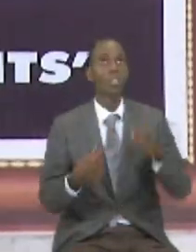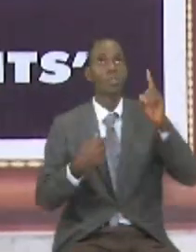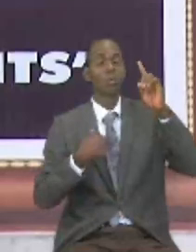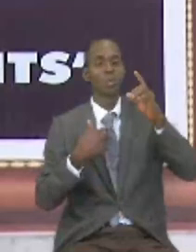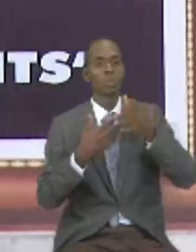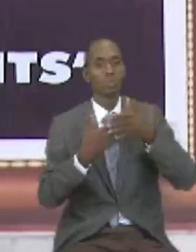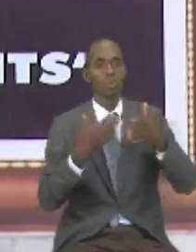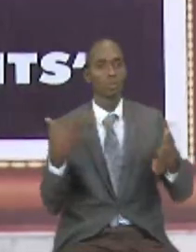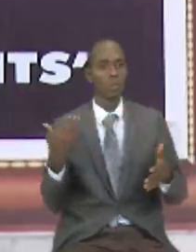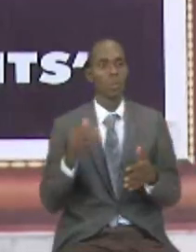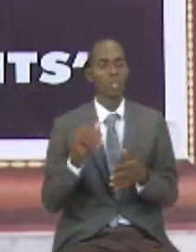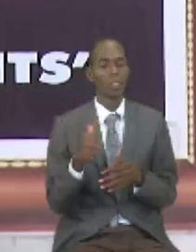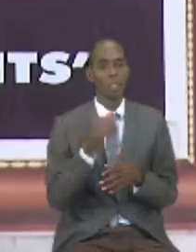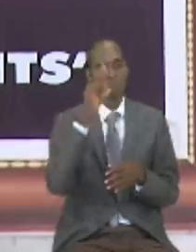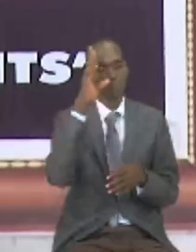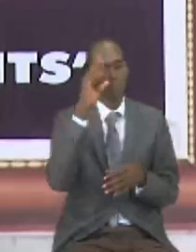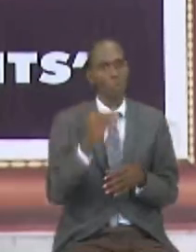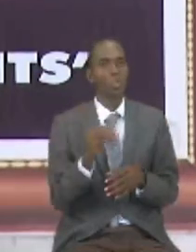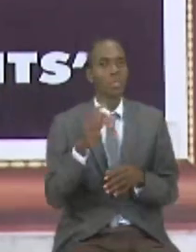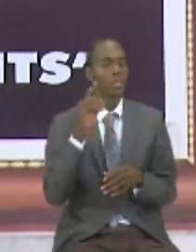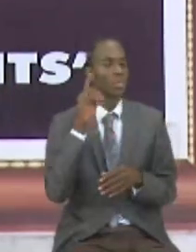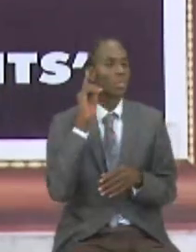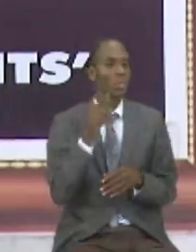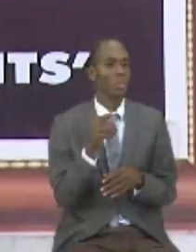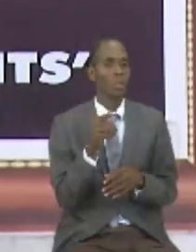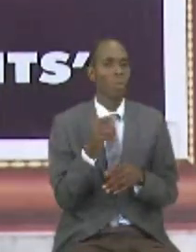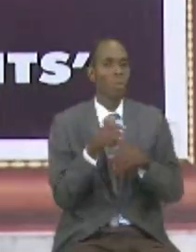aussi devant les anges de Dieu.